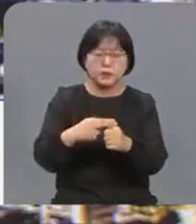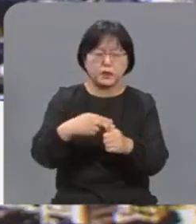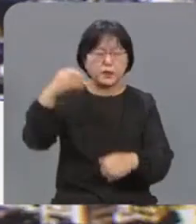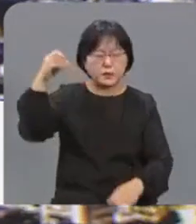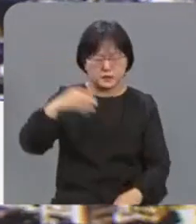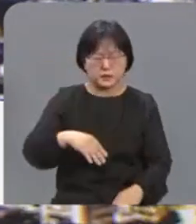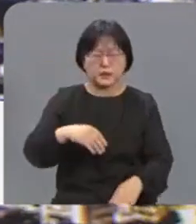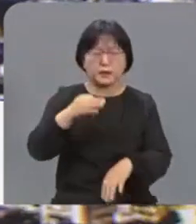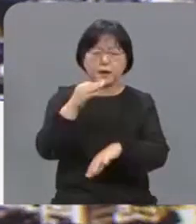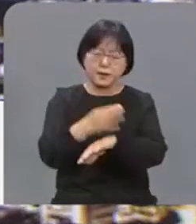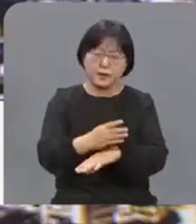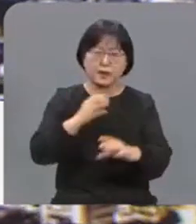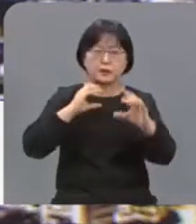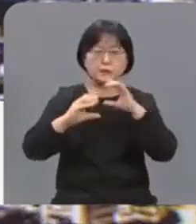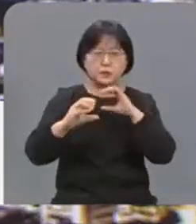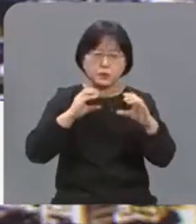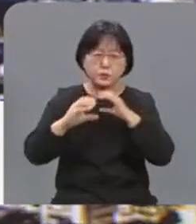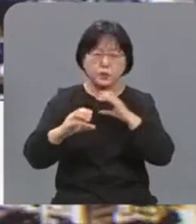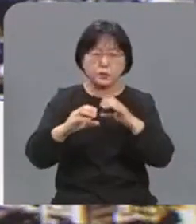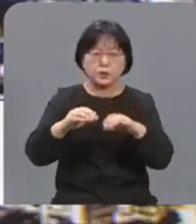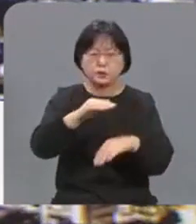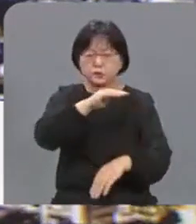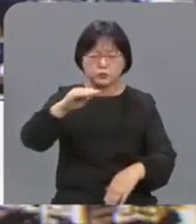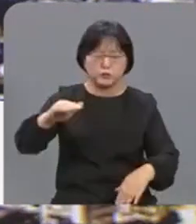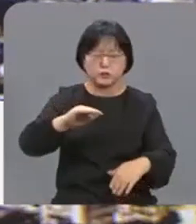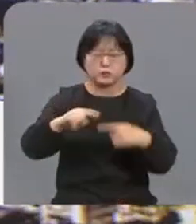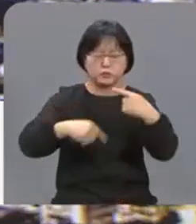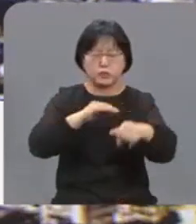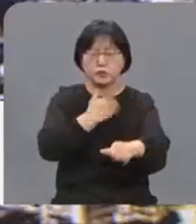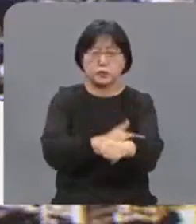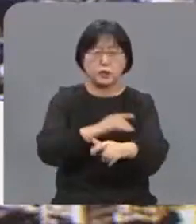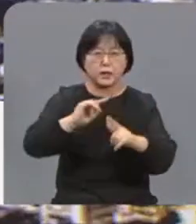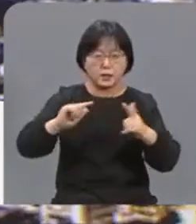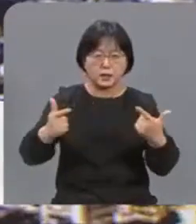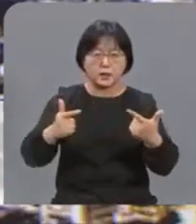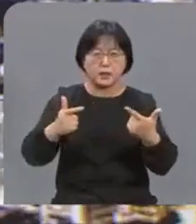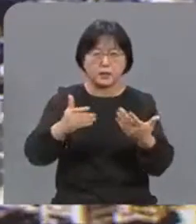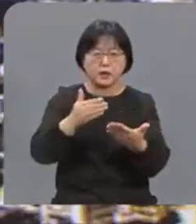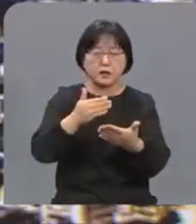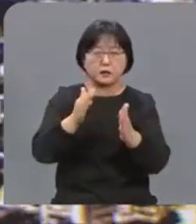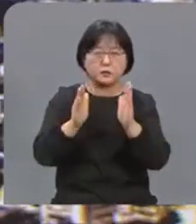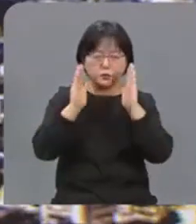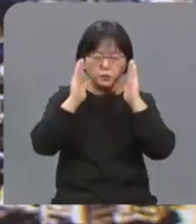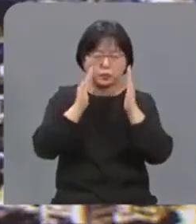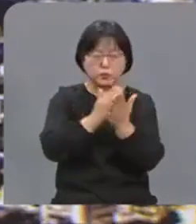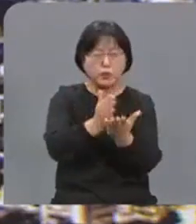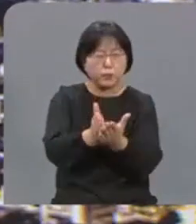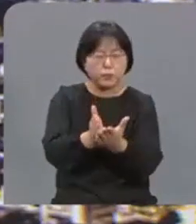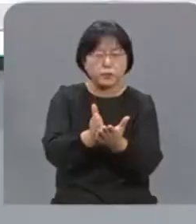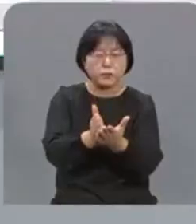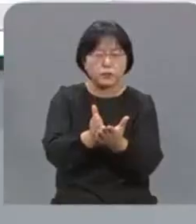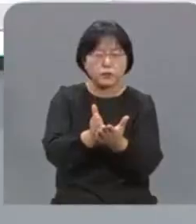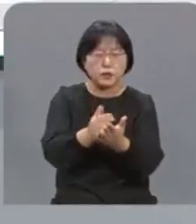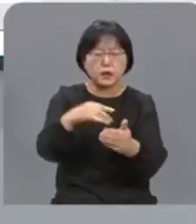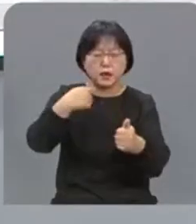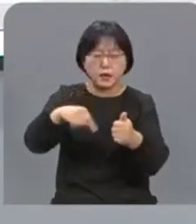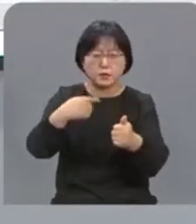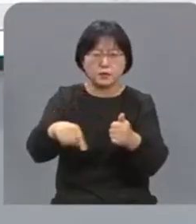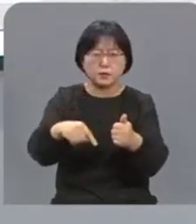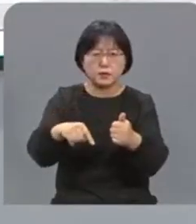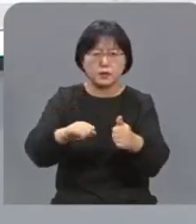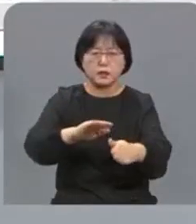그냥 단순하게 의사소통하는 수준의 수어 실력이 아니라 정말 전문 교과목을 가르쳐야